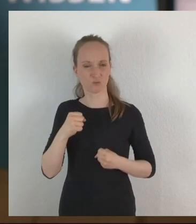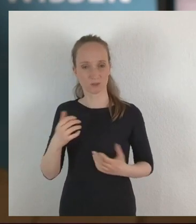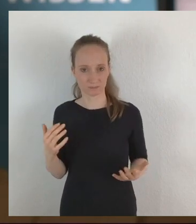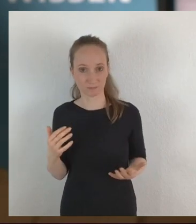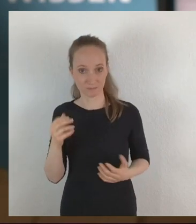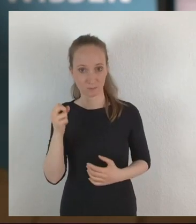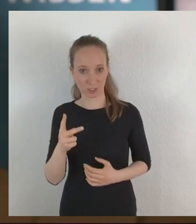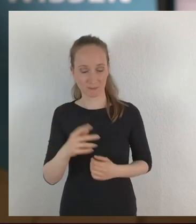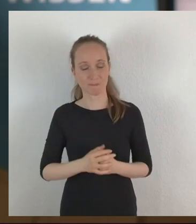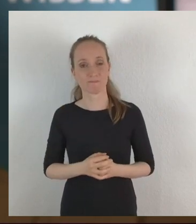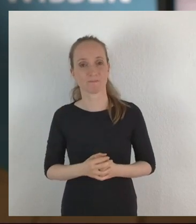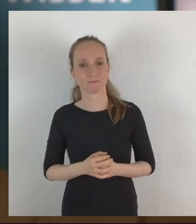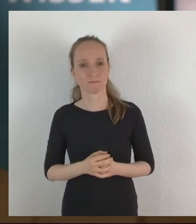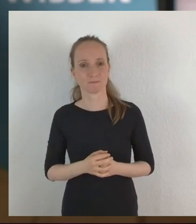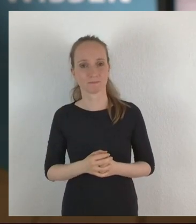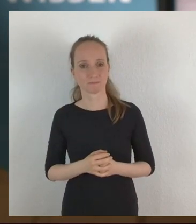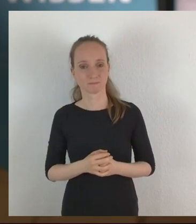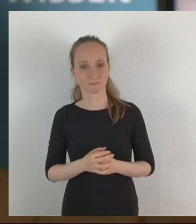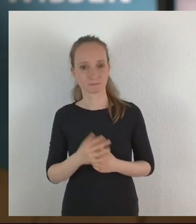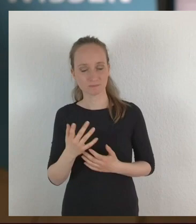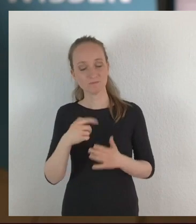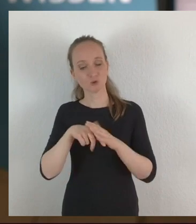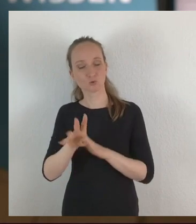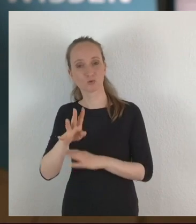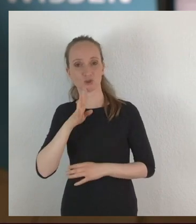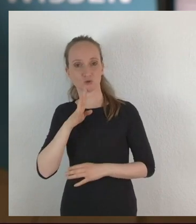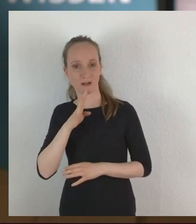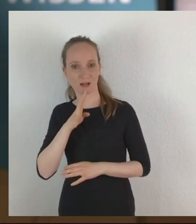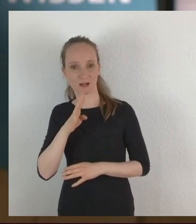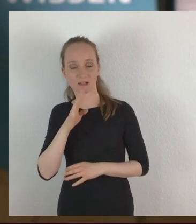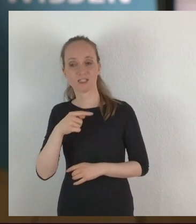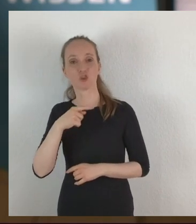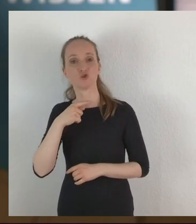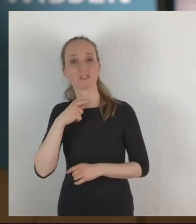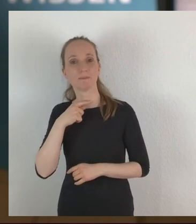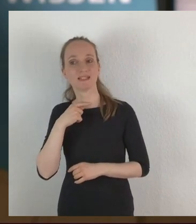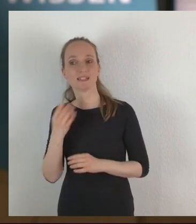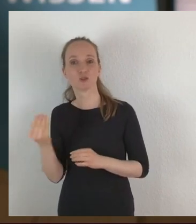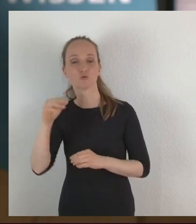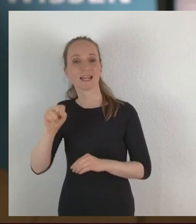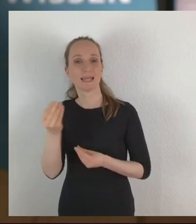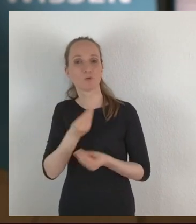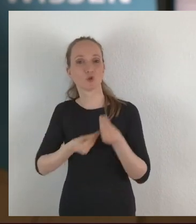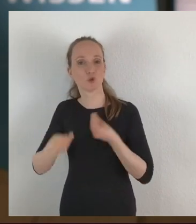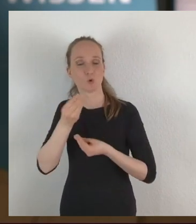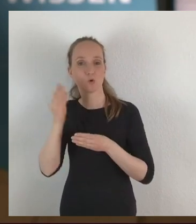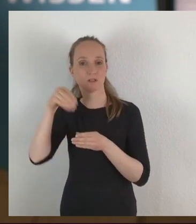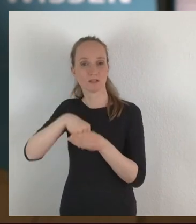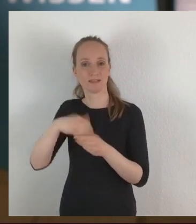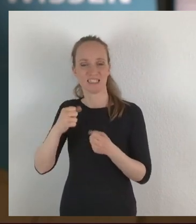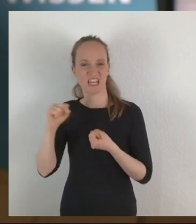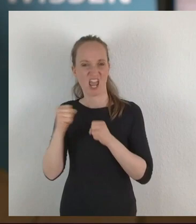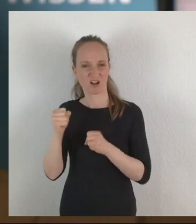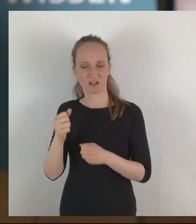Ärger reinzubringen. Wir können natürlich auch über unsere Sprache, über die stimmlichen Möglichkeiten,